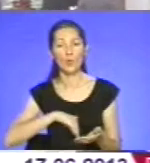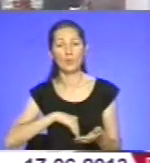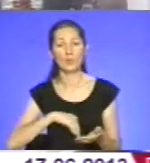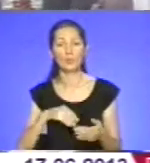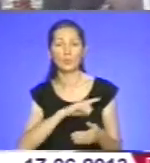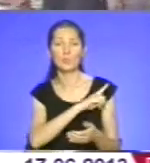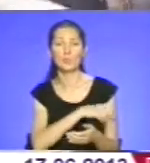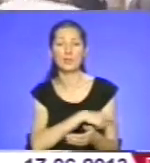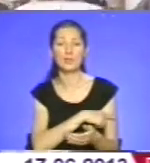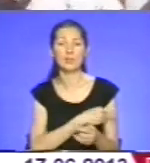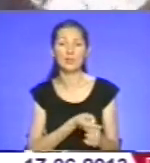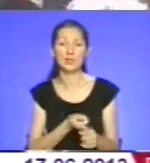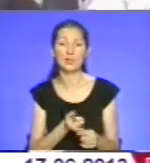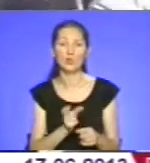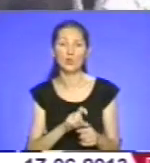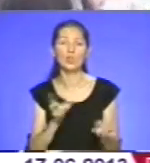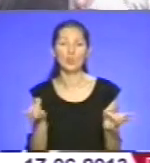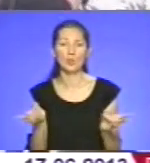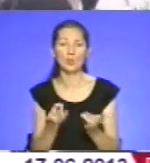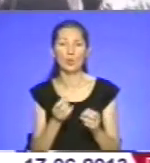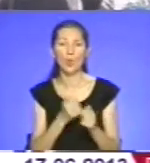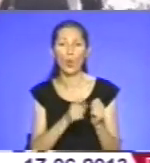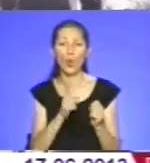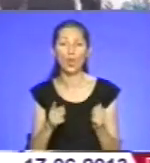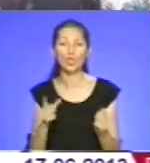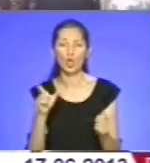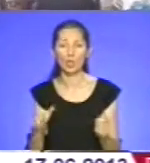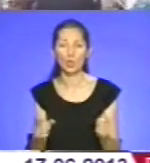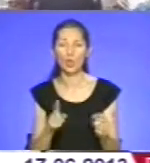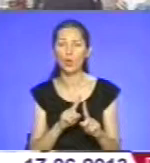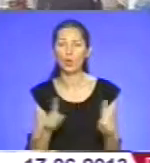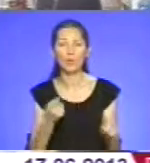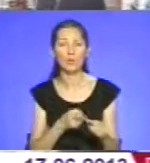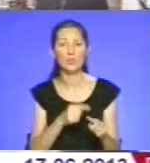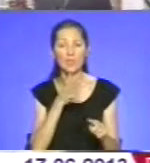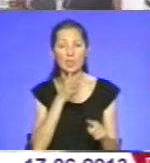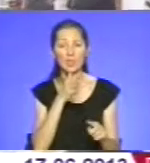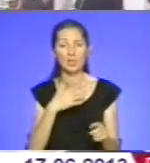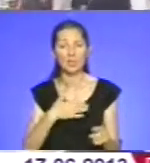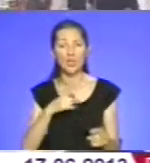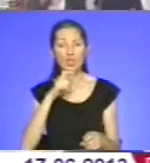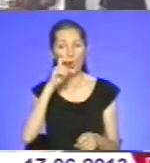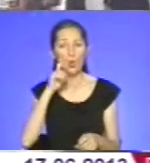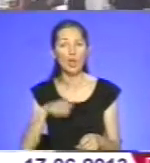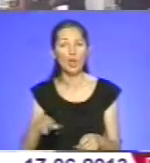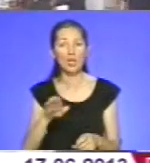міці. Це дуже зараз необхідно кожній людині, особливо в цей час в нашій Україні,